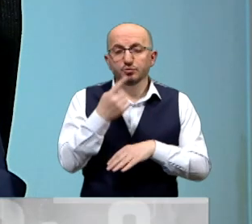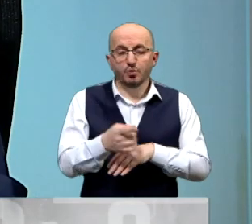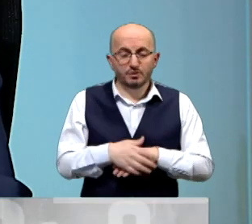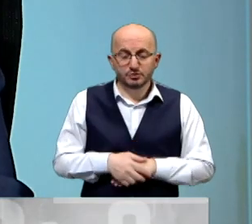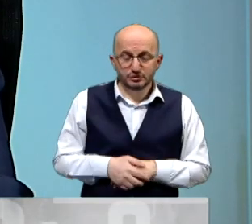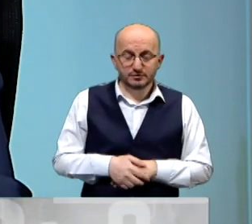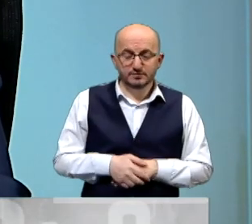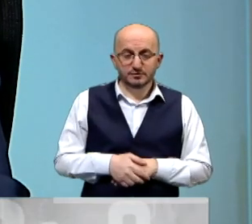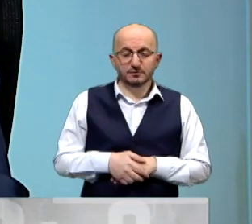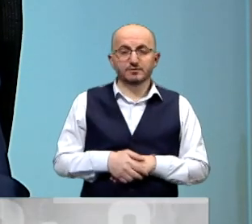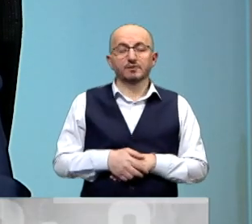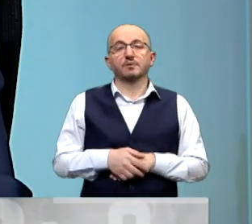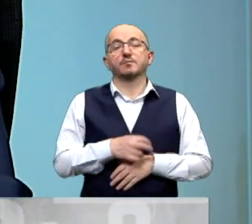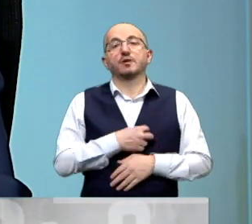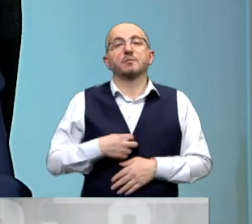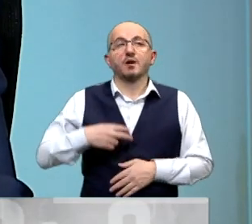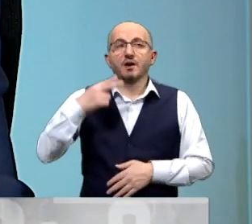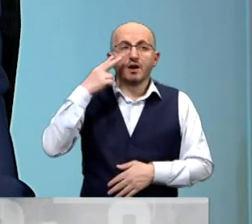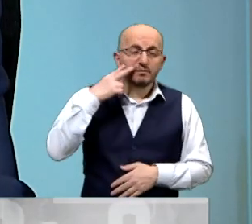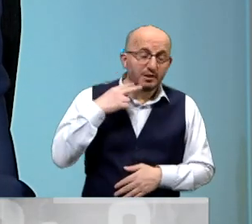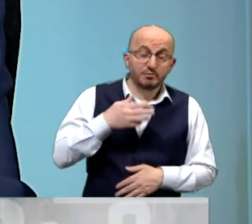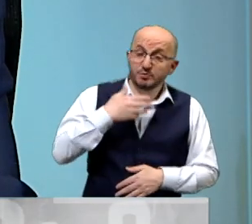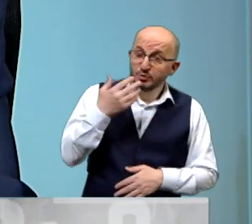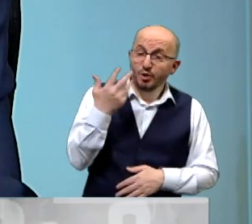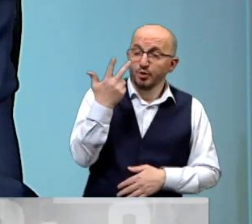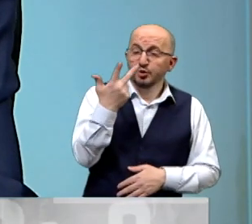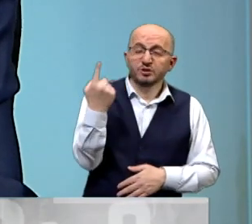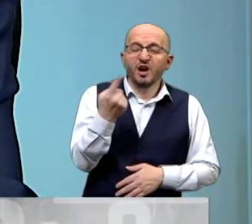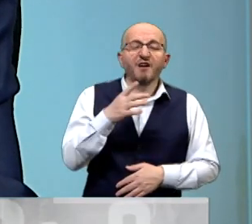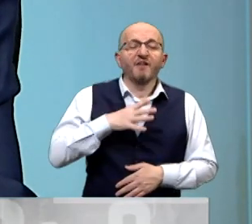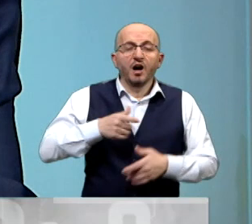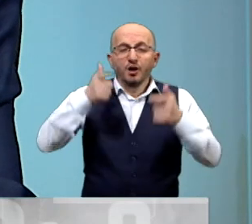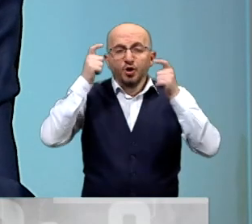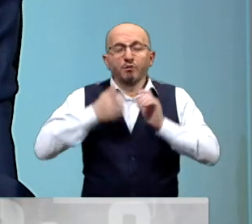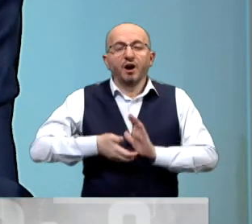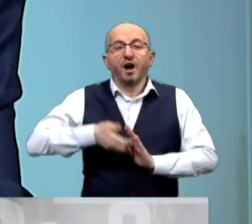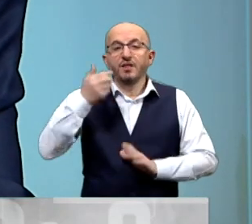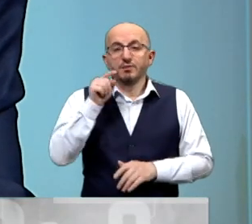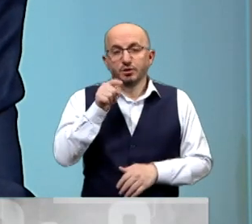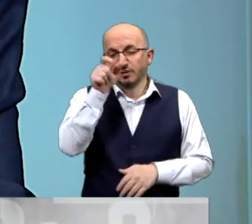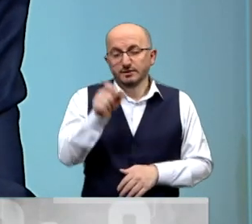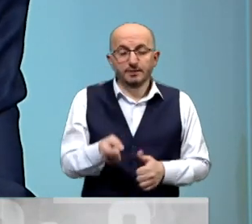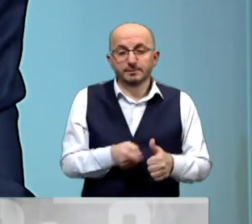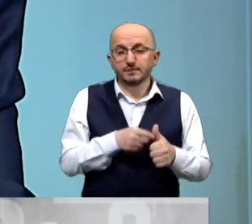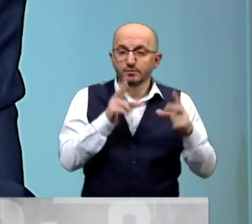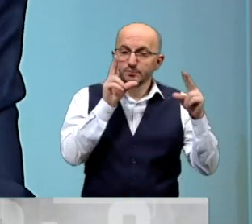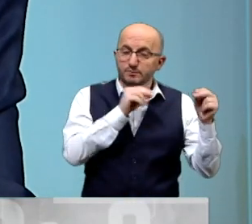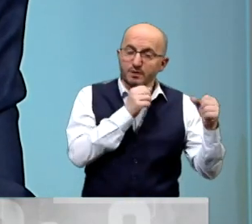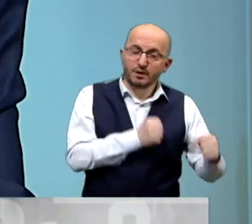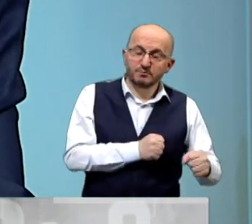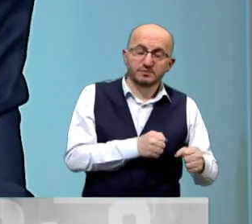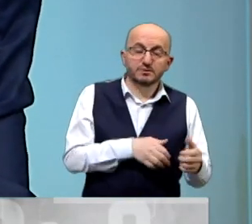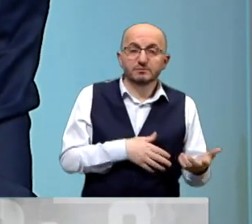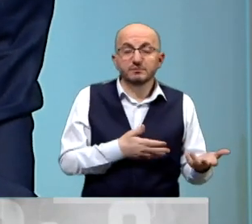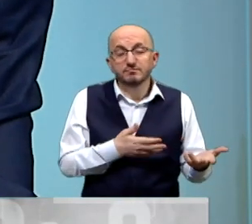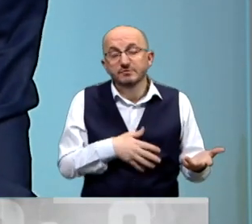söylemiş Efendimiz buyuruyor ki üç şey var ki sorumluluk kaldırılmıştır o üç kişiden birisi uyuya kalmış elinde